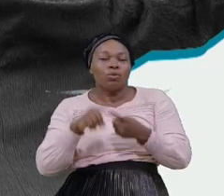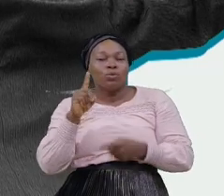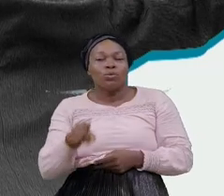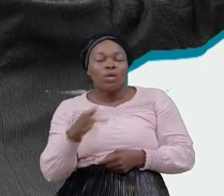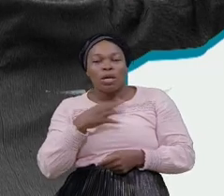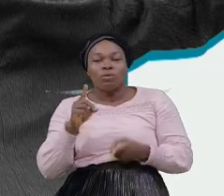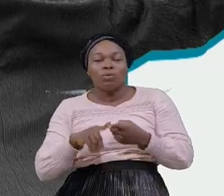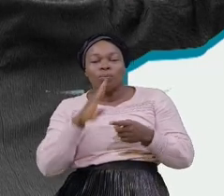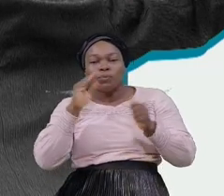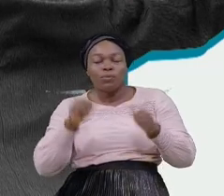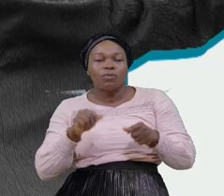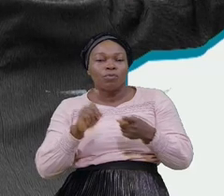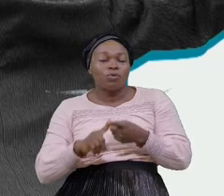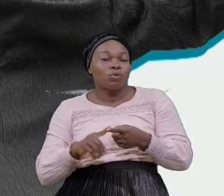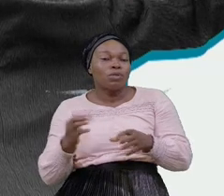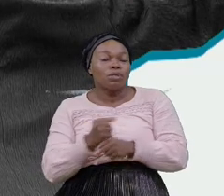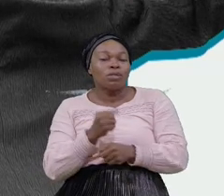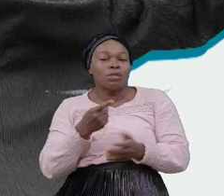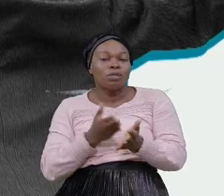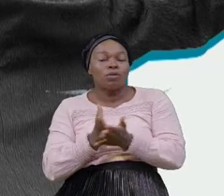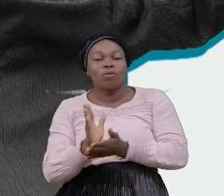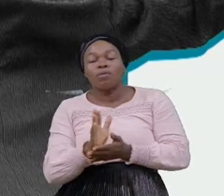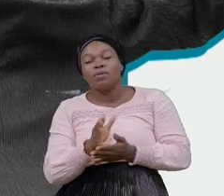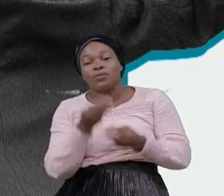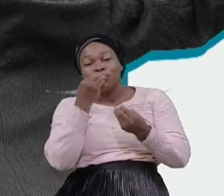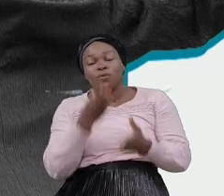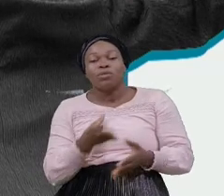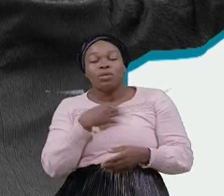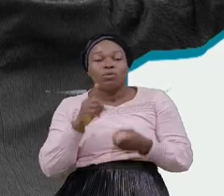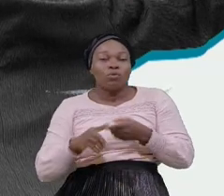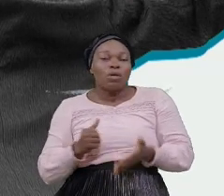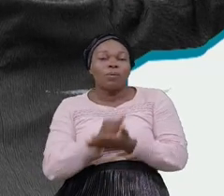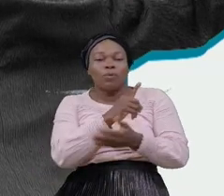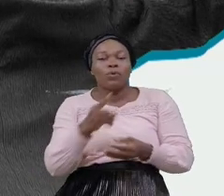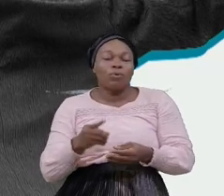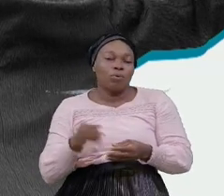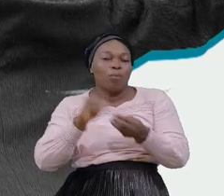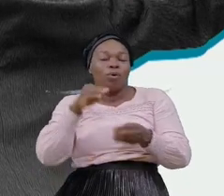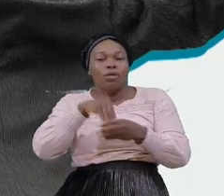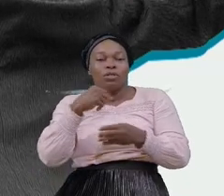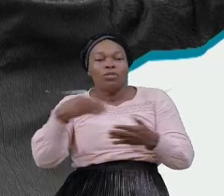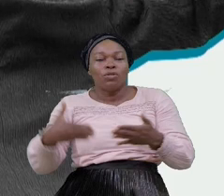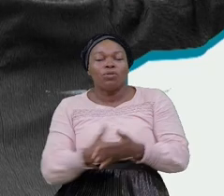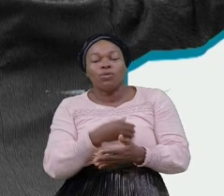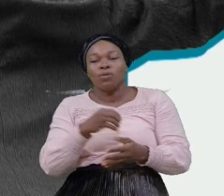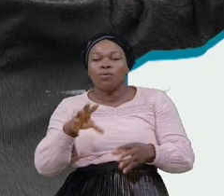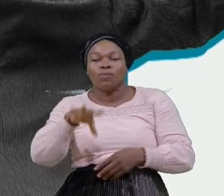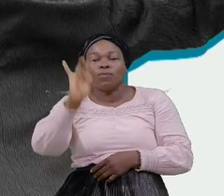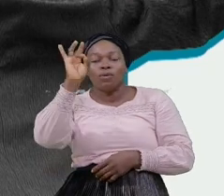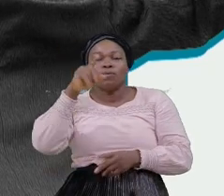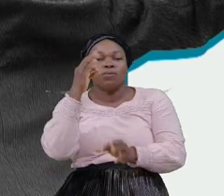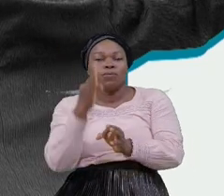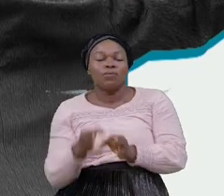afin de pouvoir prendre contact avec vous après le programme et vous aider dans votre nouvelle